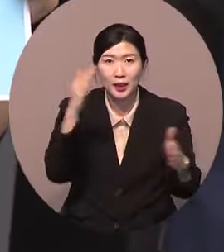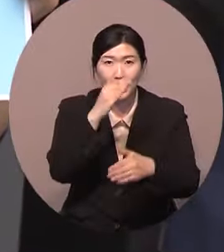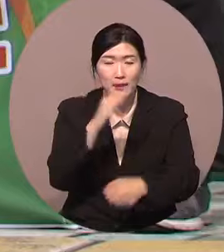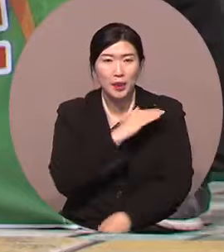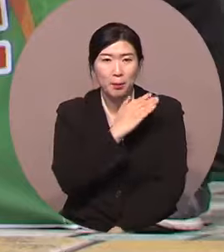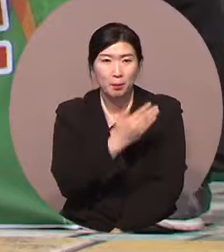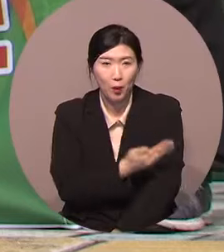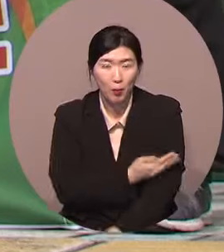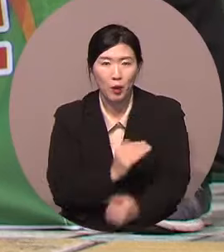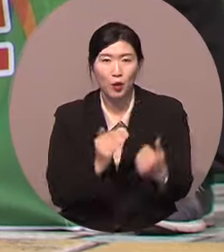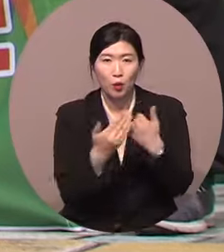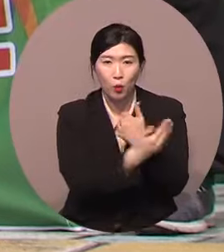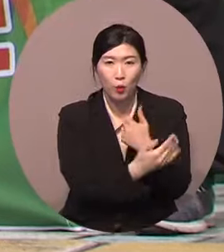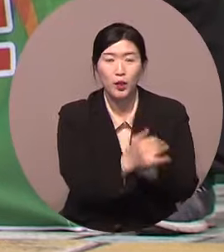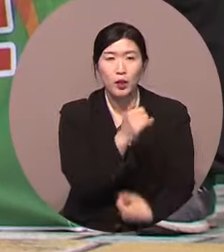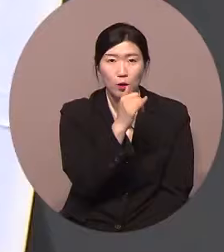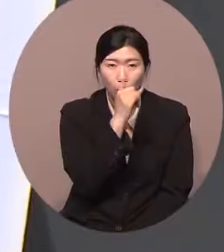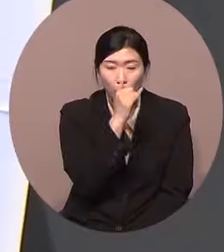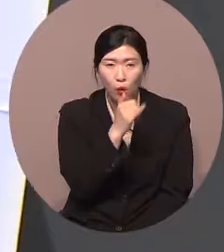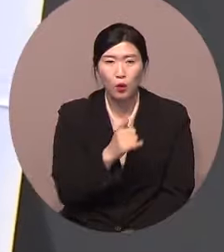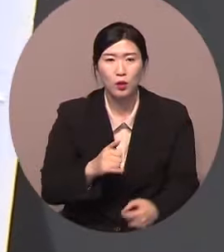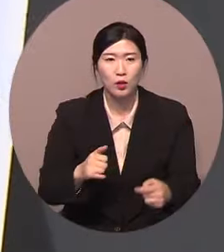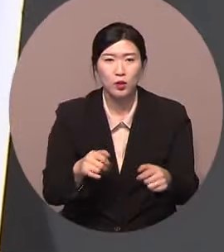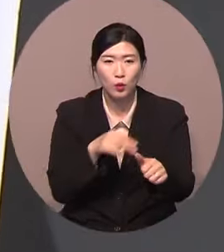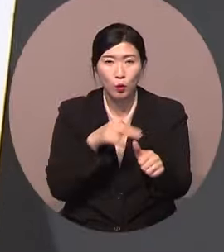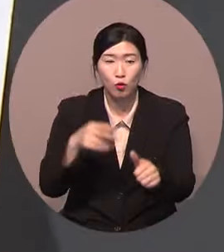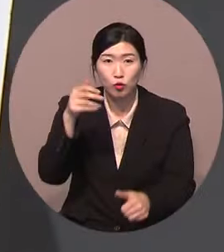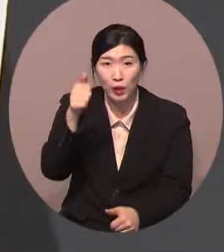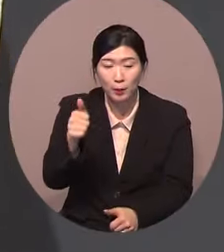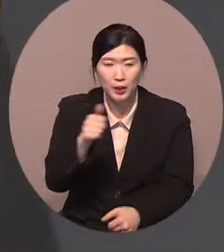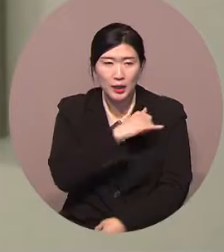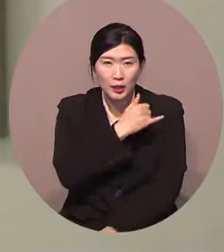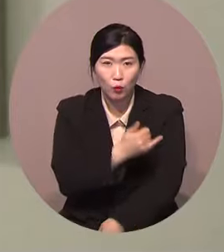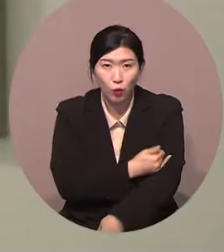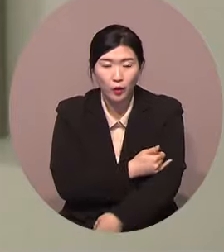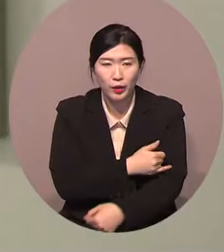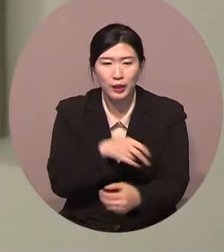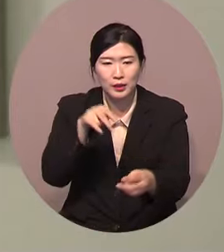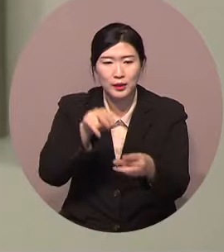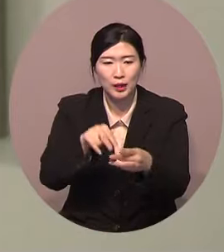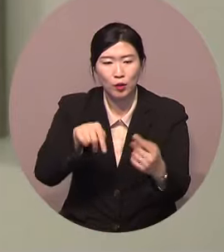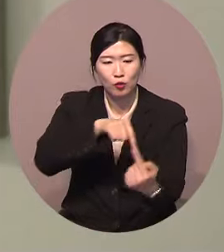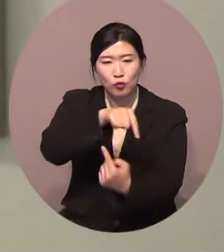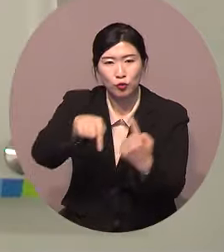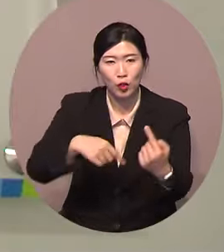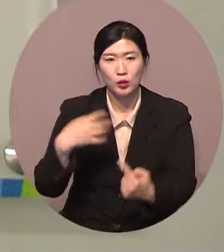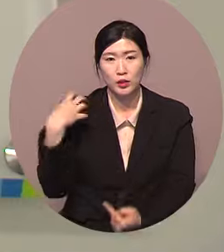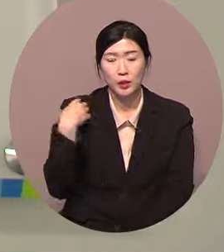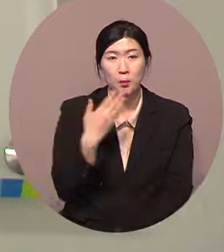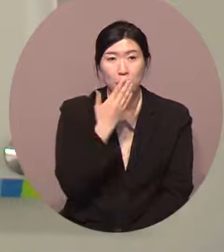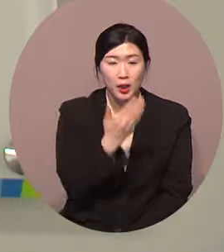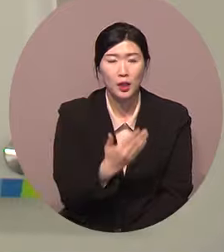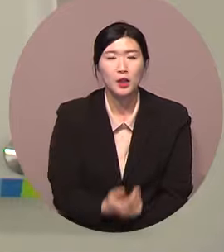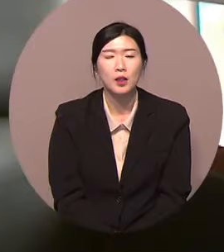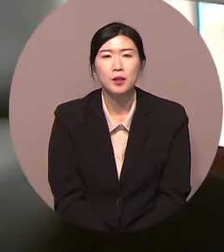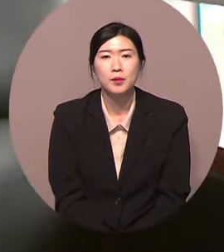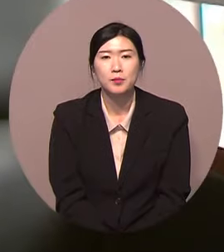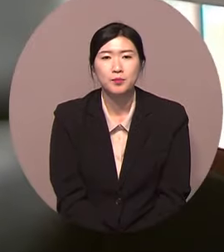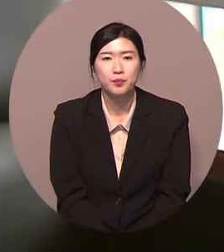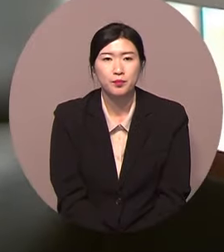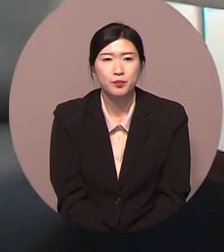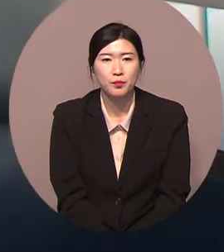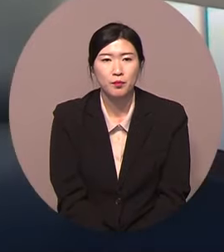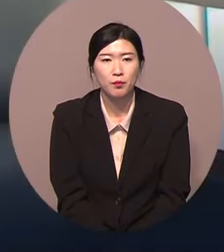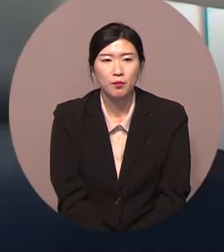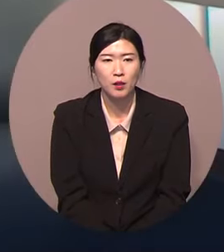참여권과 교육복지권을 보장하고 교육감이 학생 인권 옹호관과 인권센터 등을 두도록 규정하고 있습니다. 알게